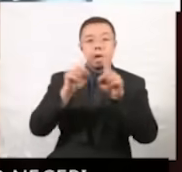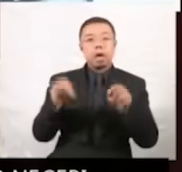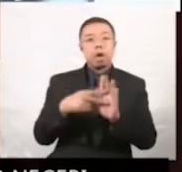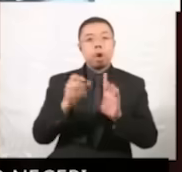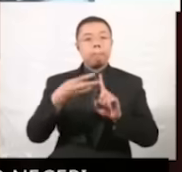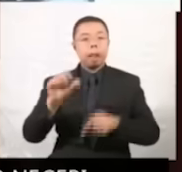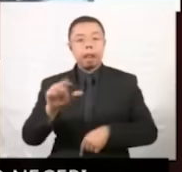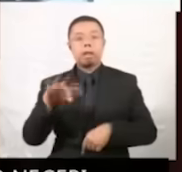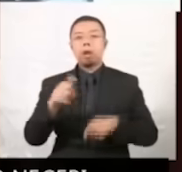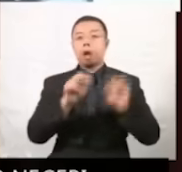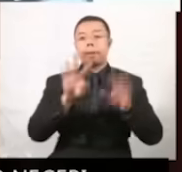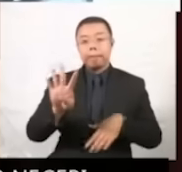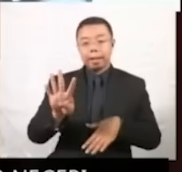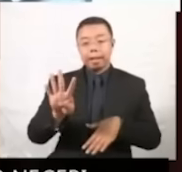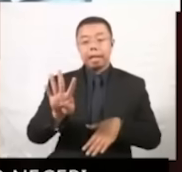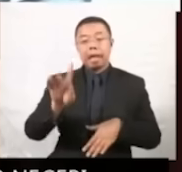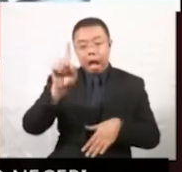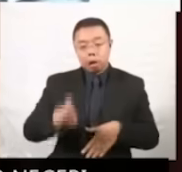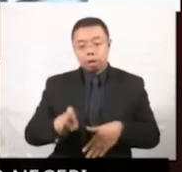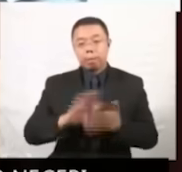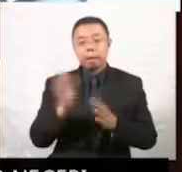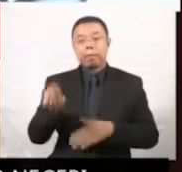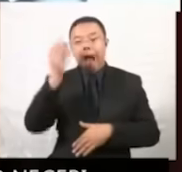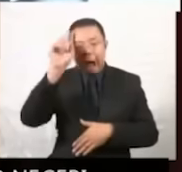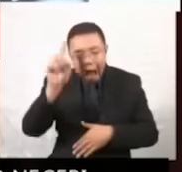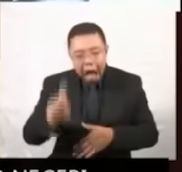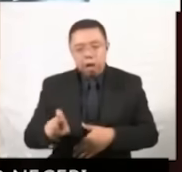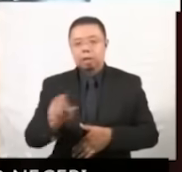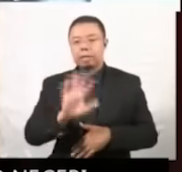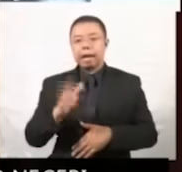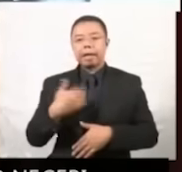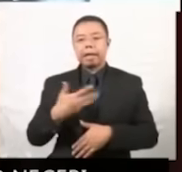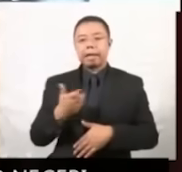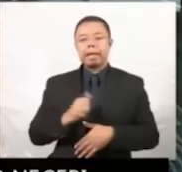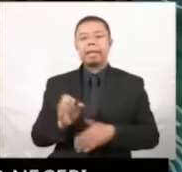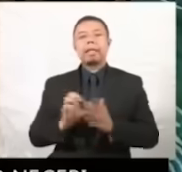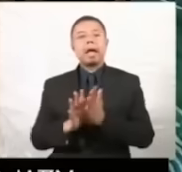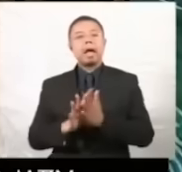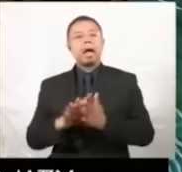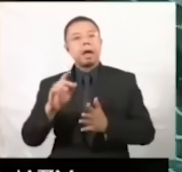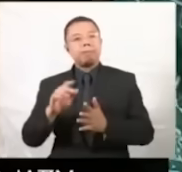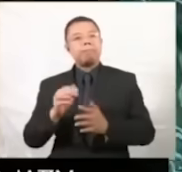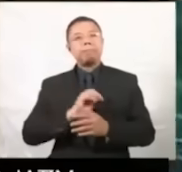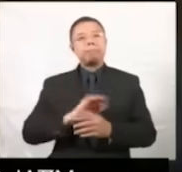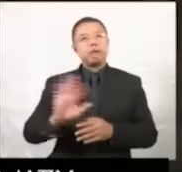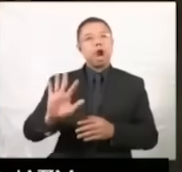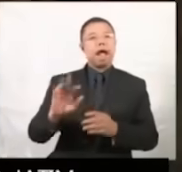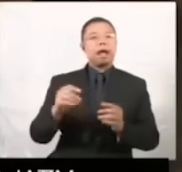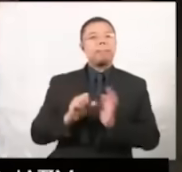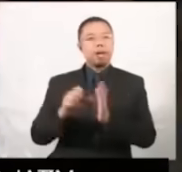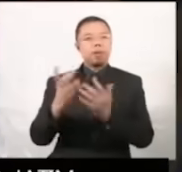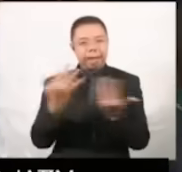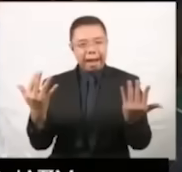tahun 84 jadi seharusnya sebagai pemimpin harusnya jangan kita ber W habis Terima kasih Bapak berikutnya